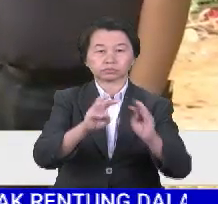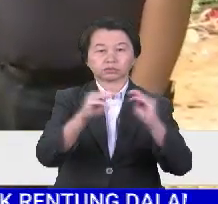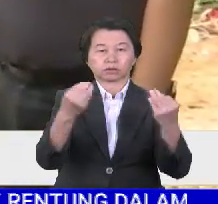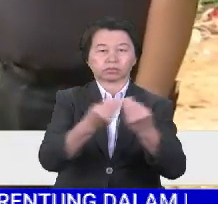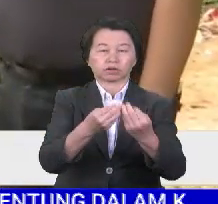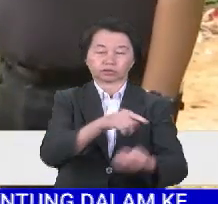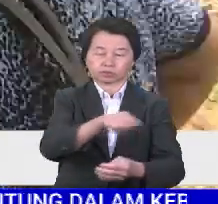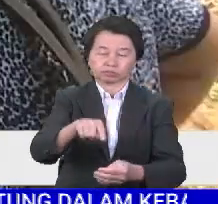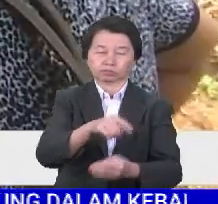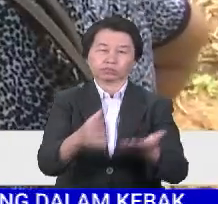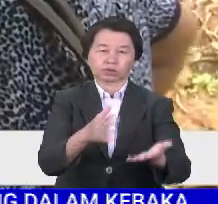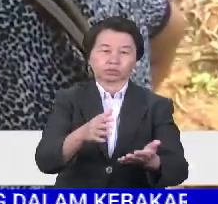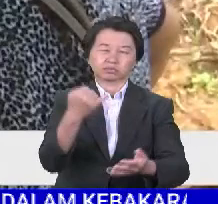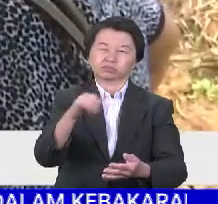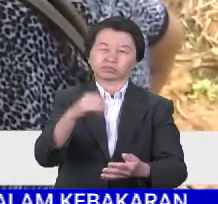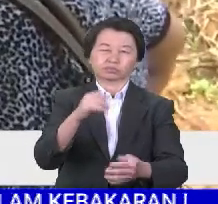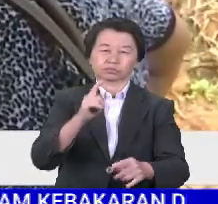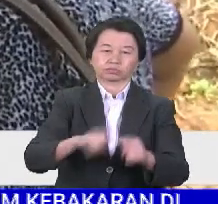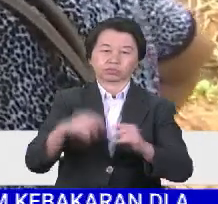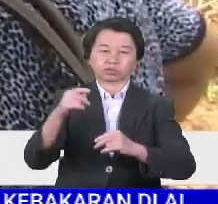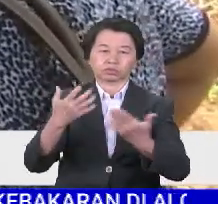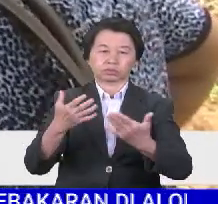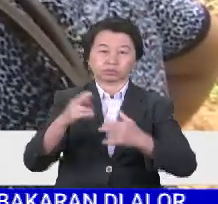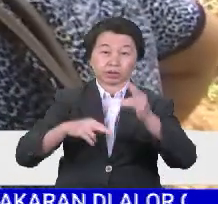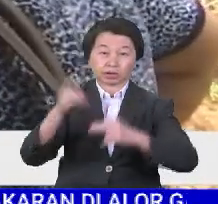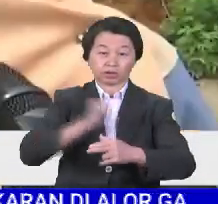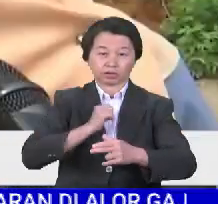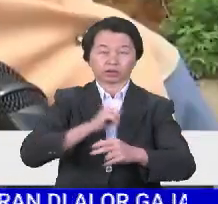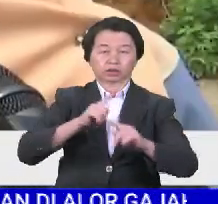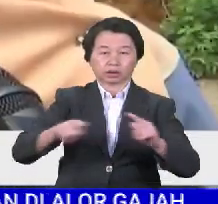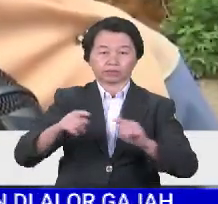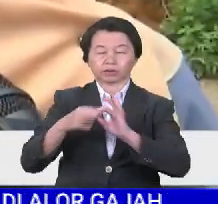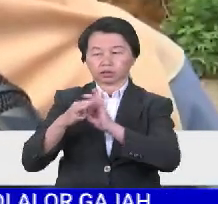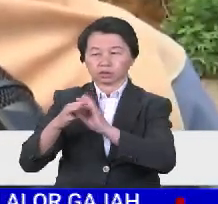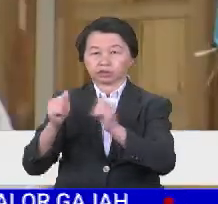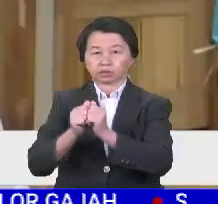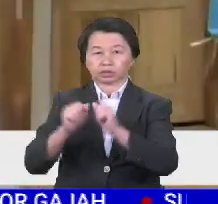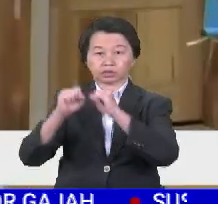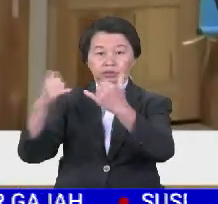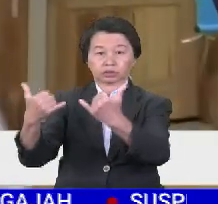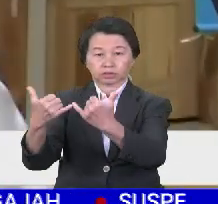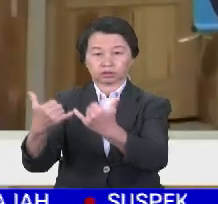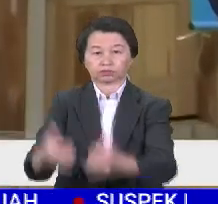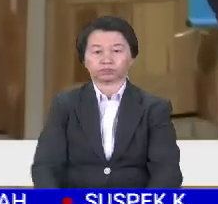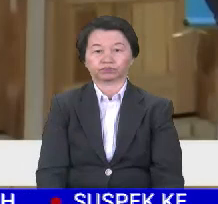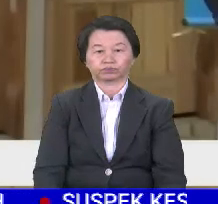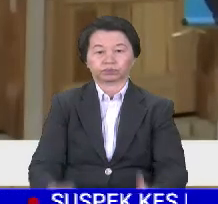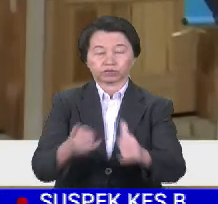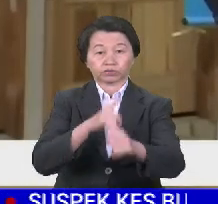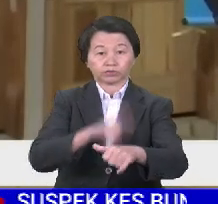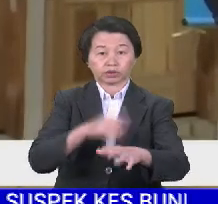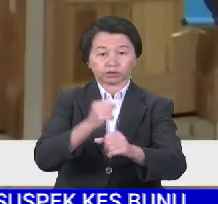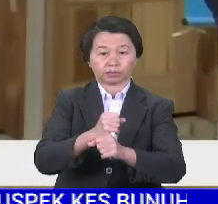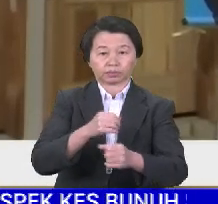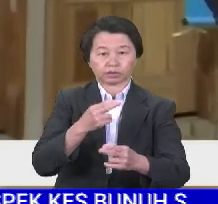masyarakat yang mungkin tidak mampu untuk membina sendiri tapi bekerjasama dengan pihak syarikatlah. Pertama kali mendapat tahu bahawa